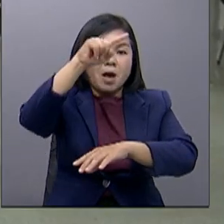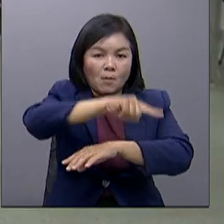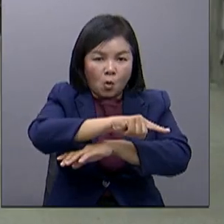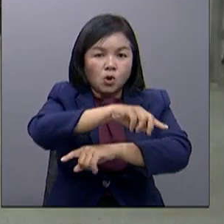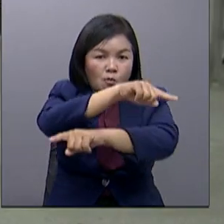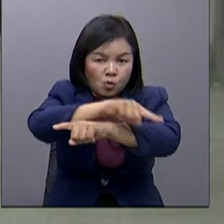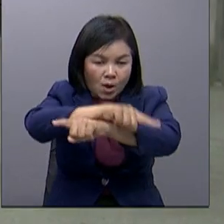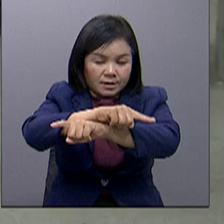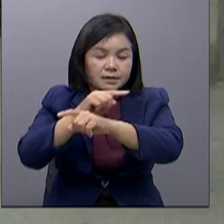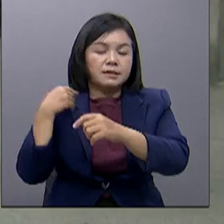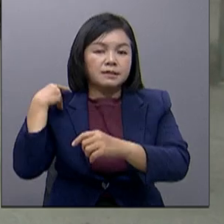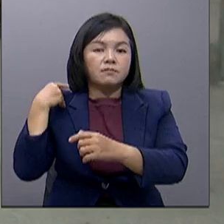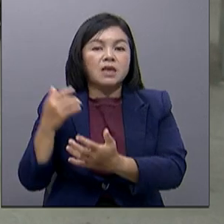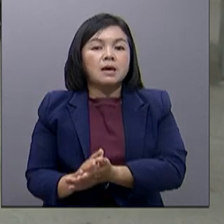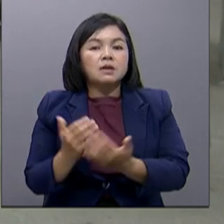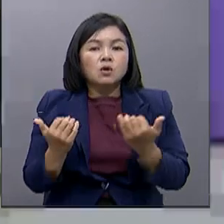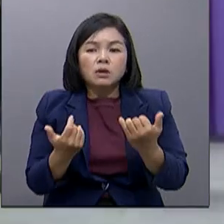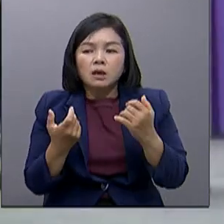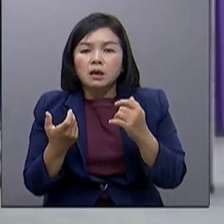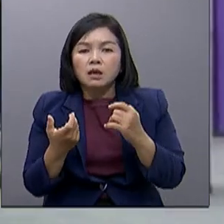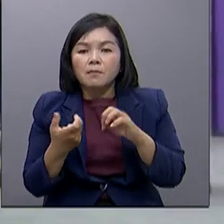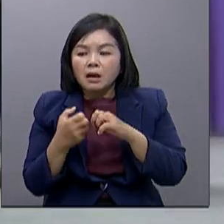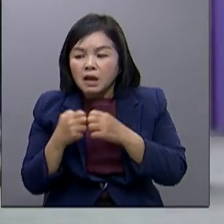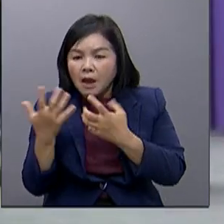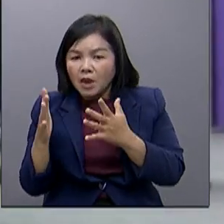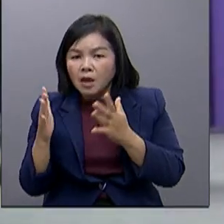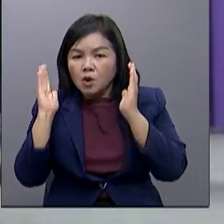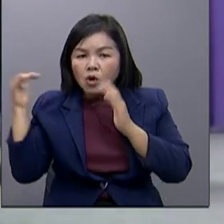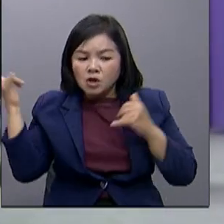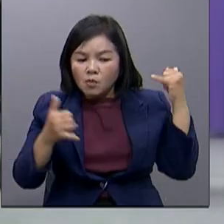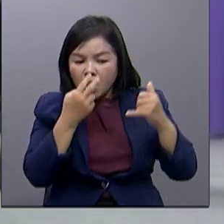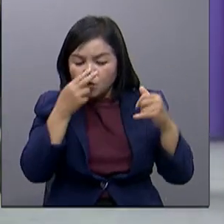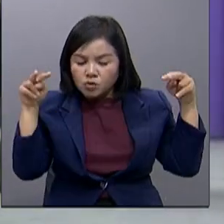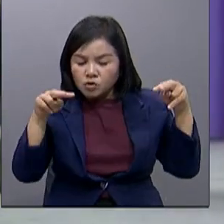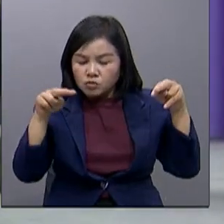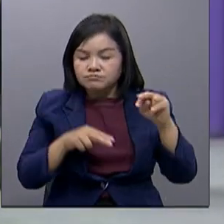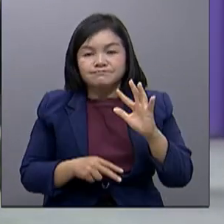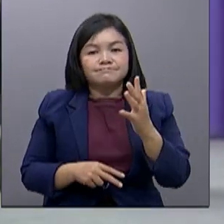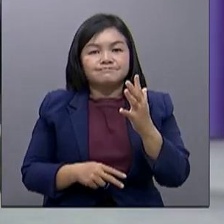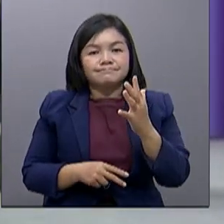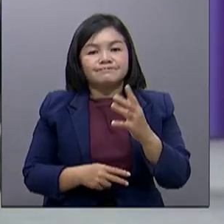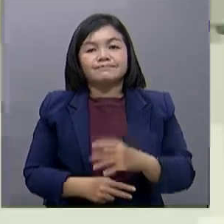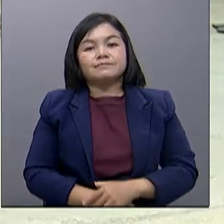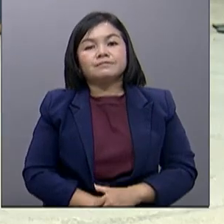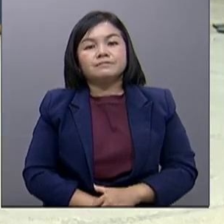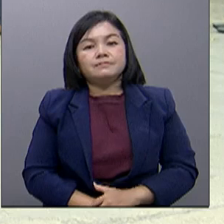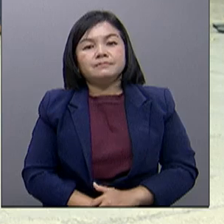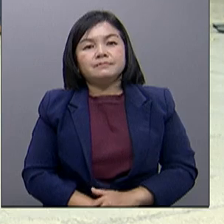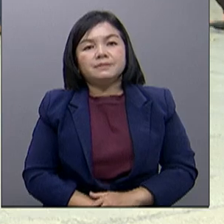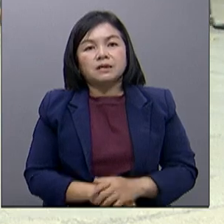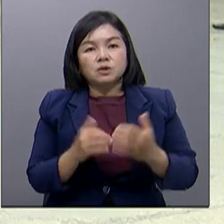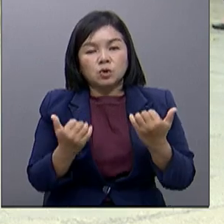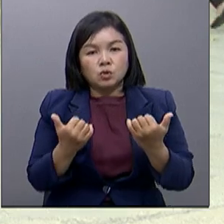บรรยากาศที่นี่เองก็ถือว่าไม่มีผู้ติดตามหรือว่าคนเข้ามาสังเกตการณ์ในการเลือกสวในวันนี้เลยค่ะขณะที่